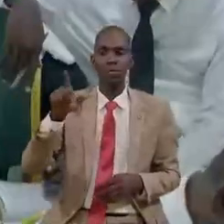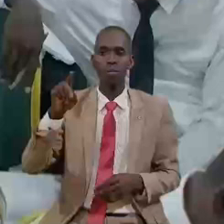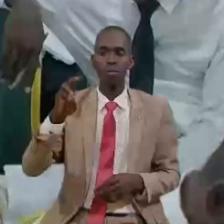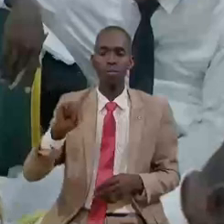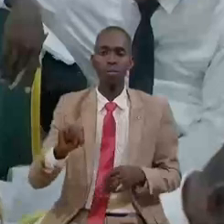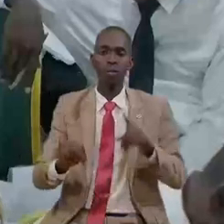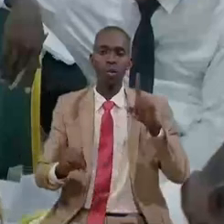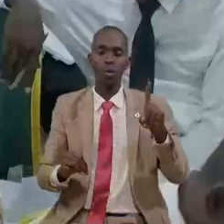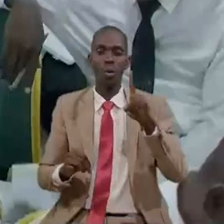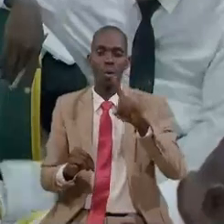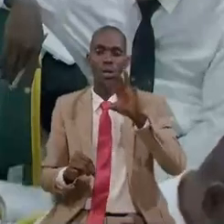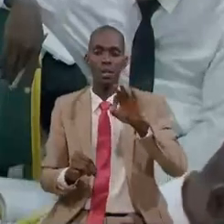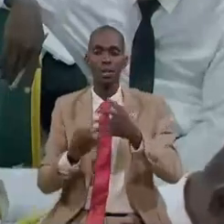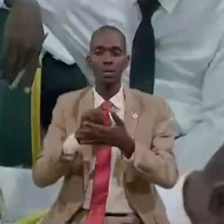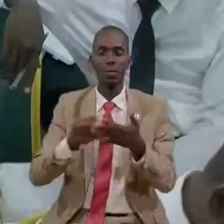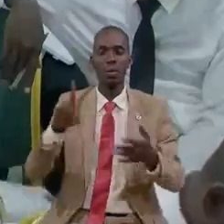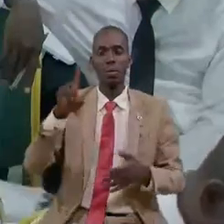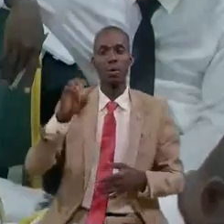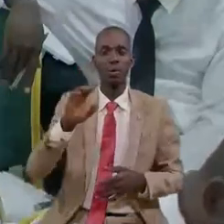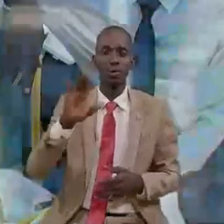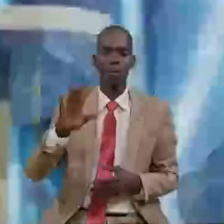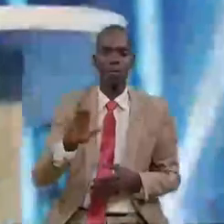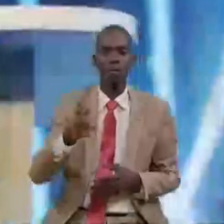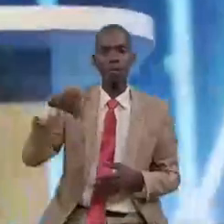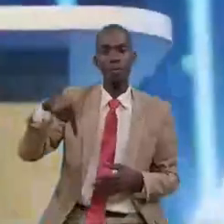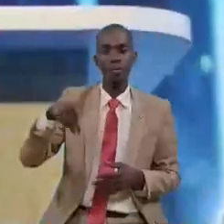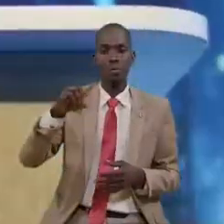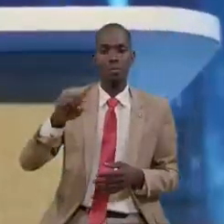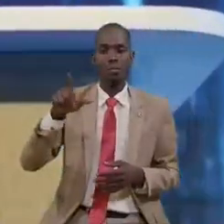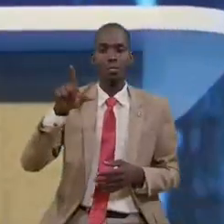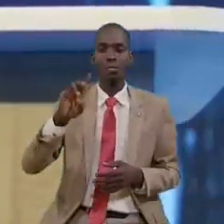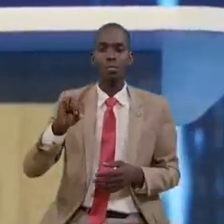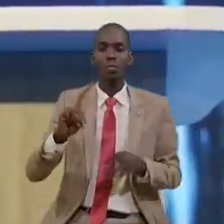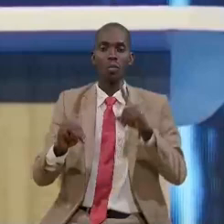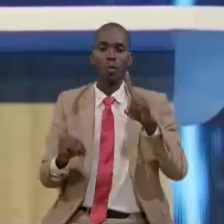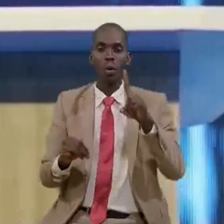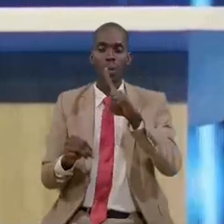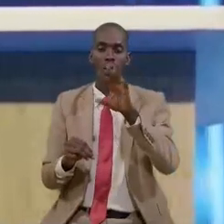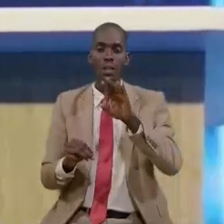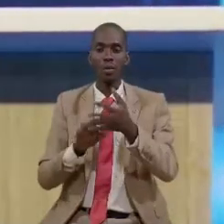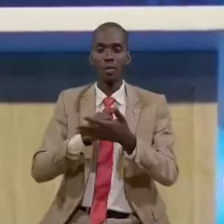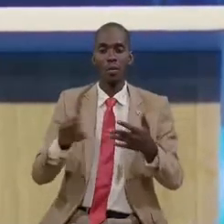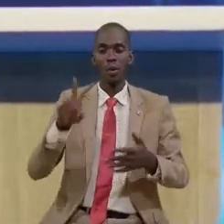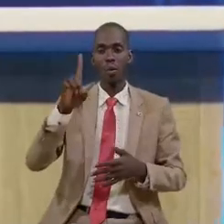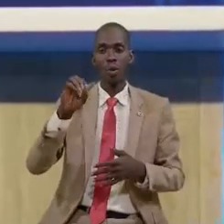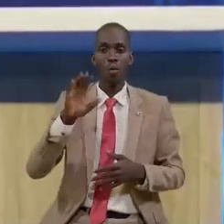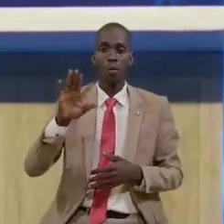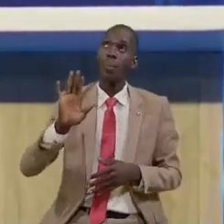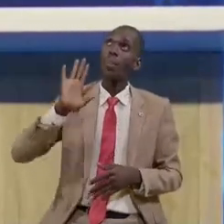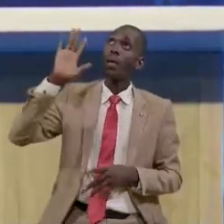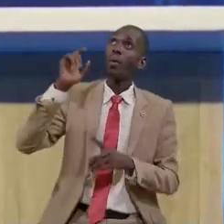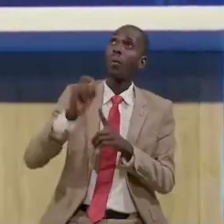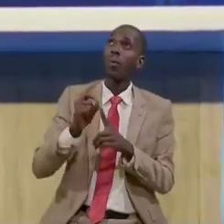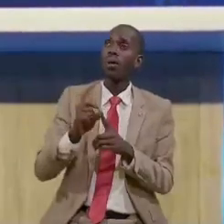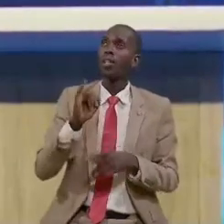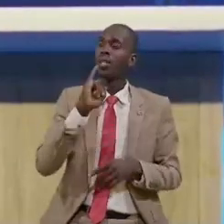119, verset 105. Psaume 119, verset 105. Ta